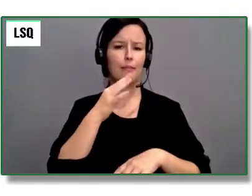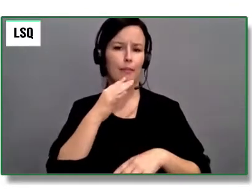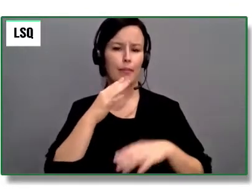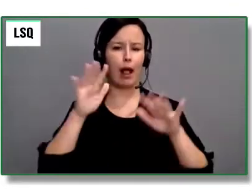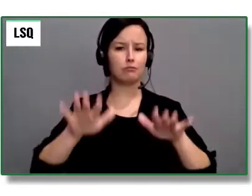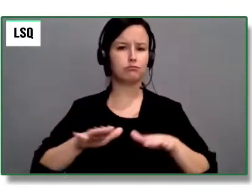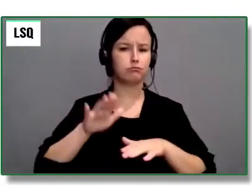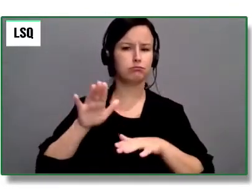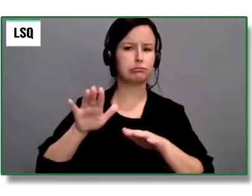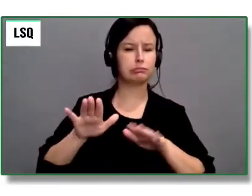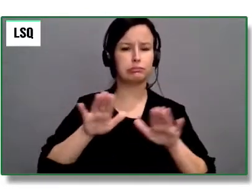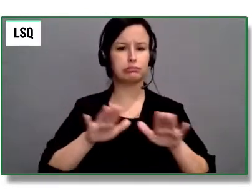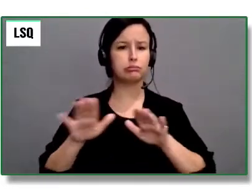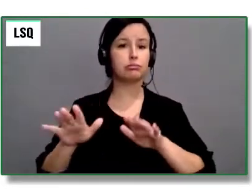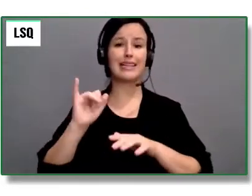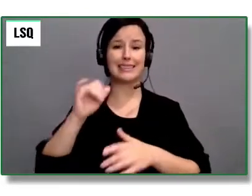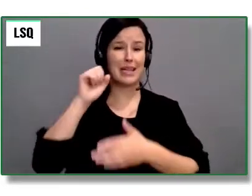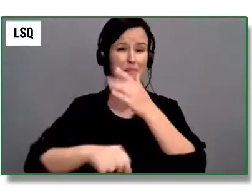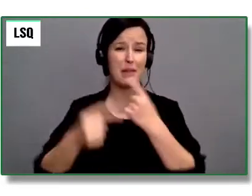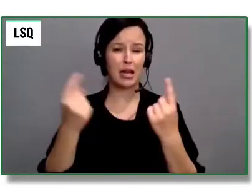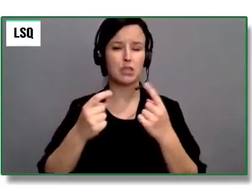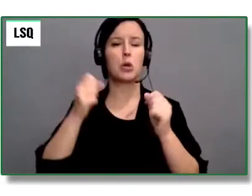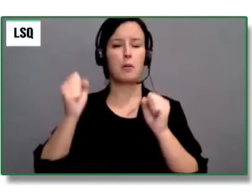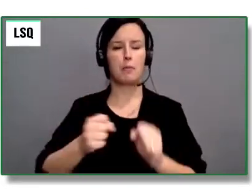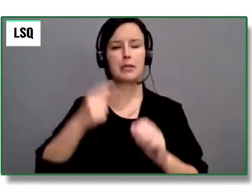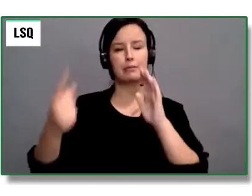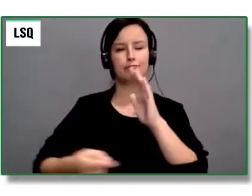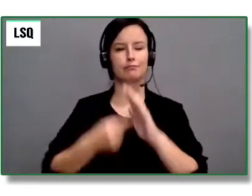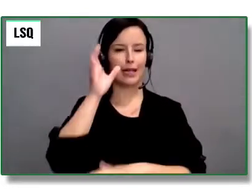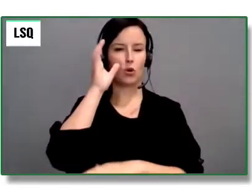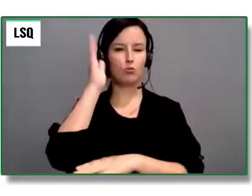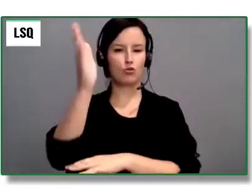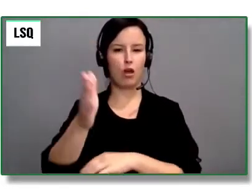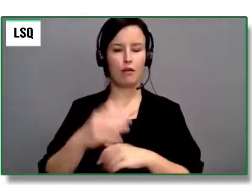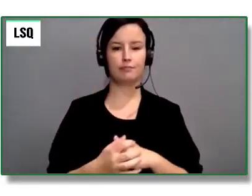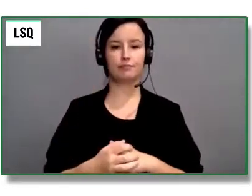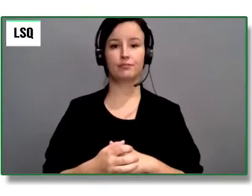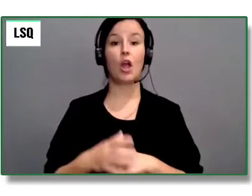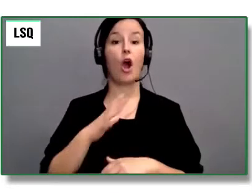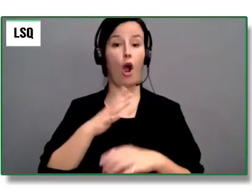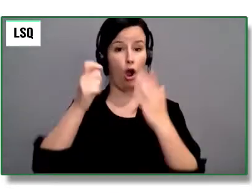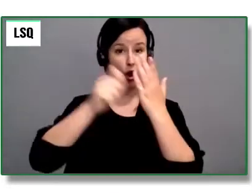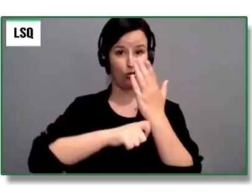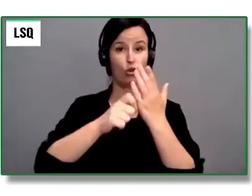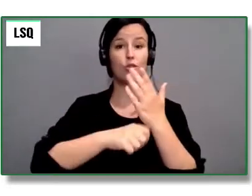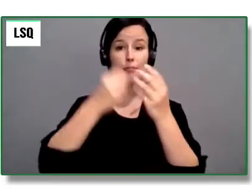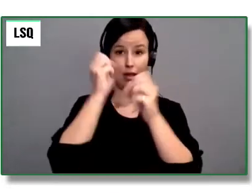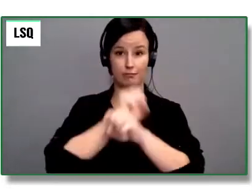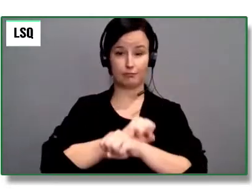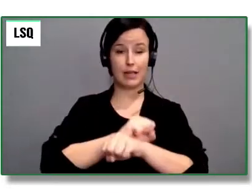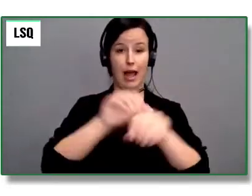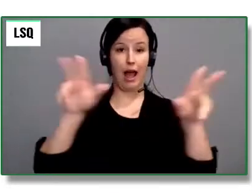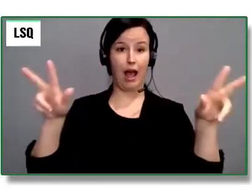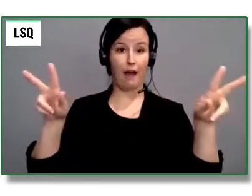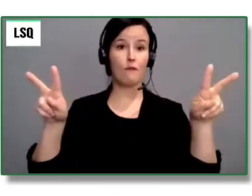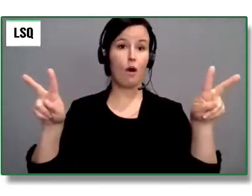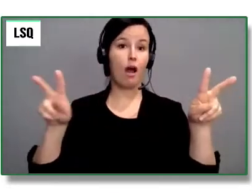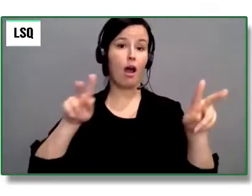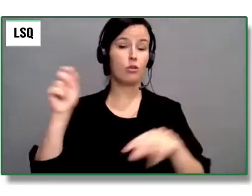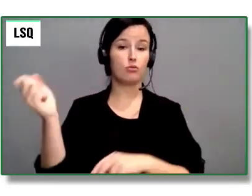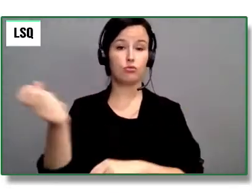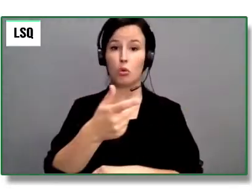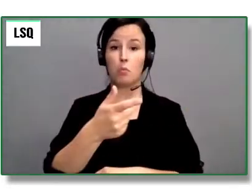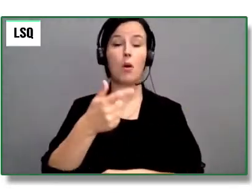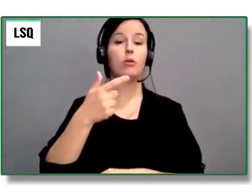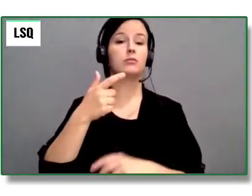vous manquez quoi que ce soit. J'ai également créé un document qui sera partagé avec vous, qui inclut